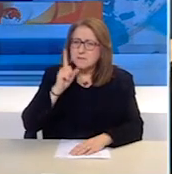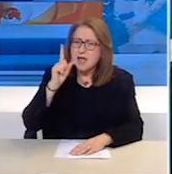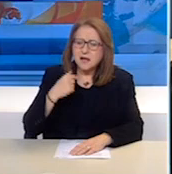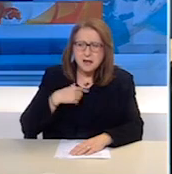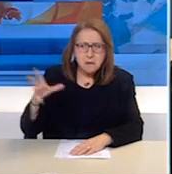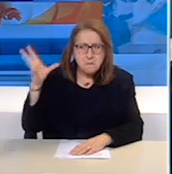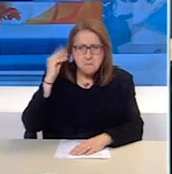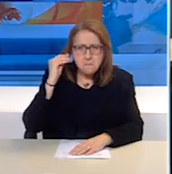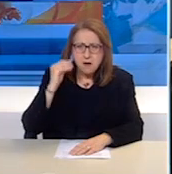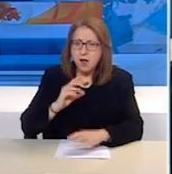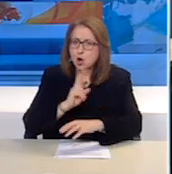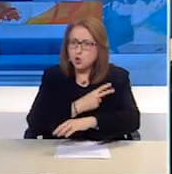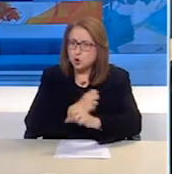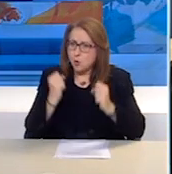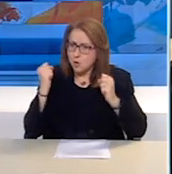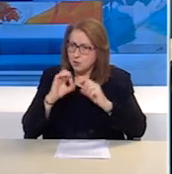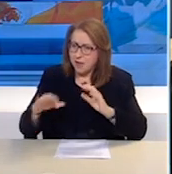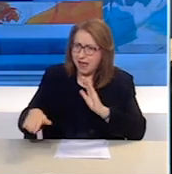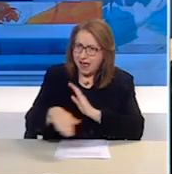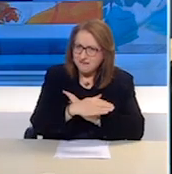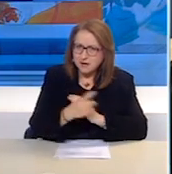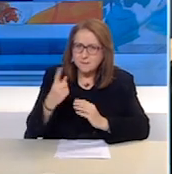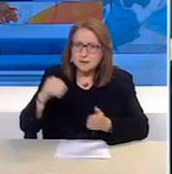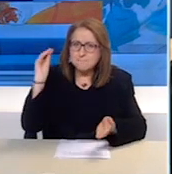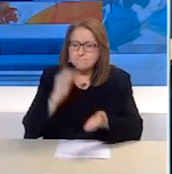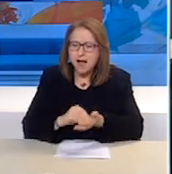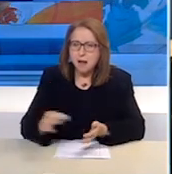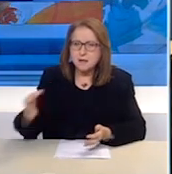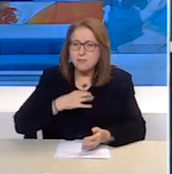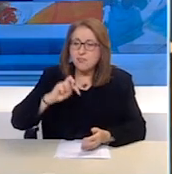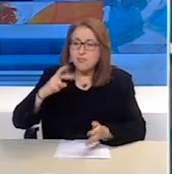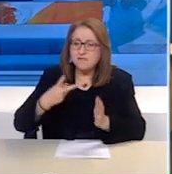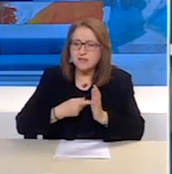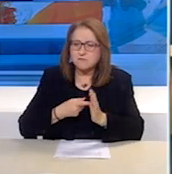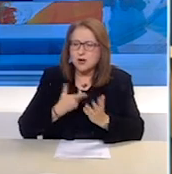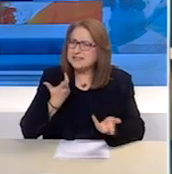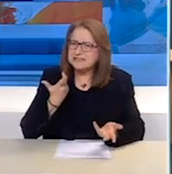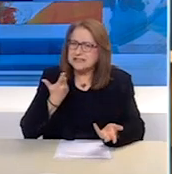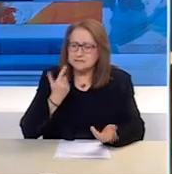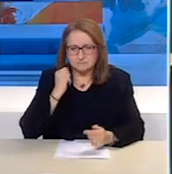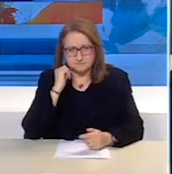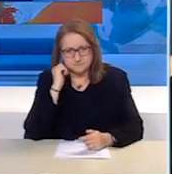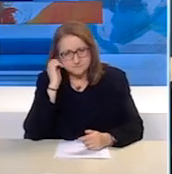φορά ενώ είχε πάρει εξιτήριο? Πρόκειται για επαναλίμωξη? Πώς εξηγείται αυτή την περίπτωση?